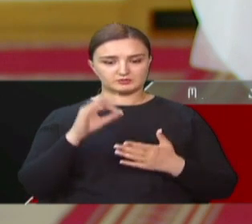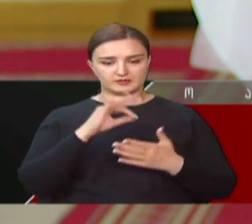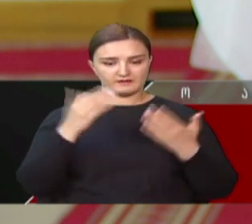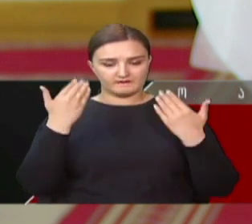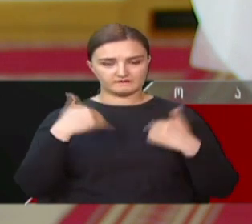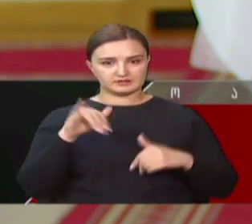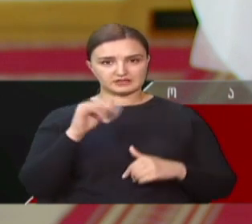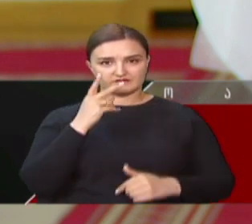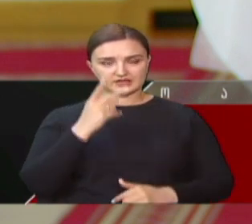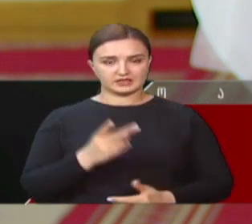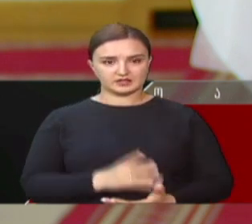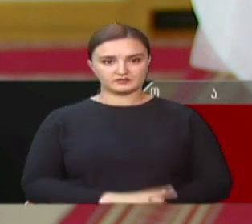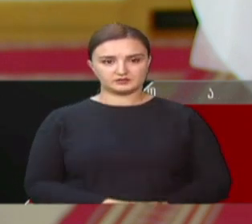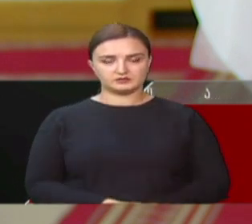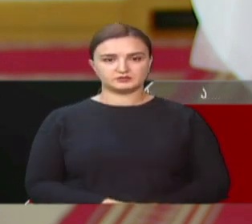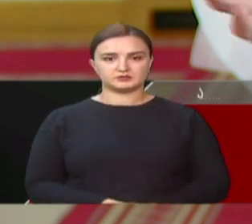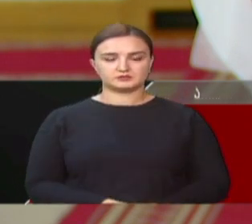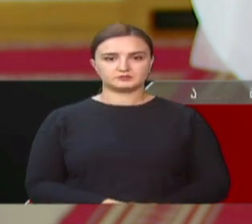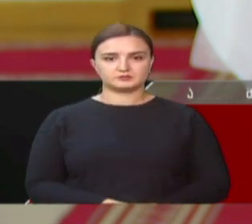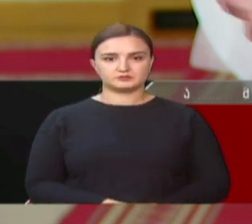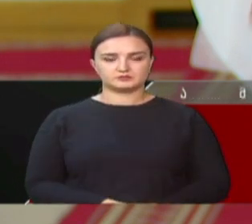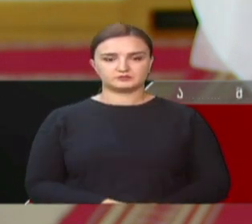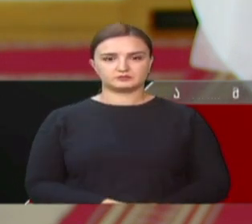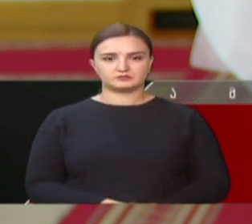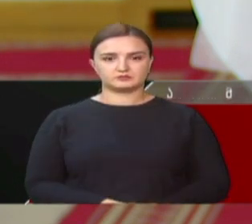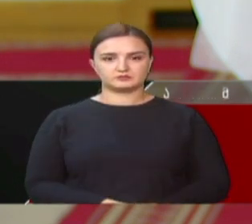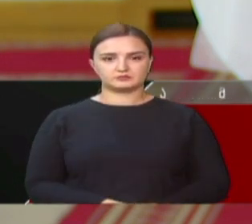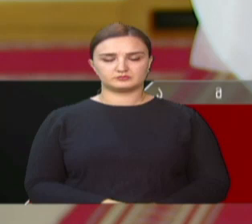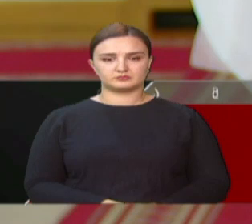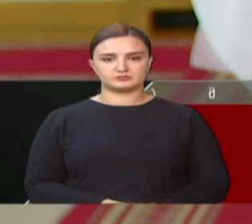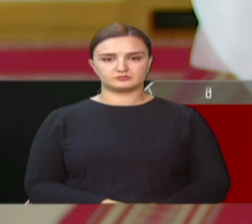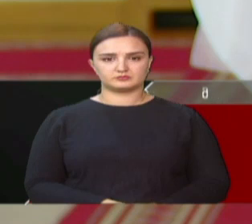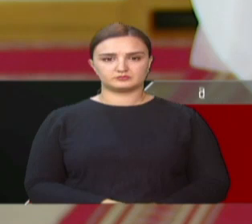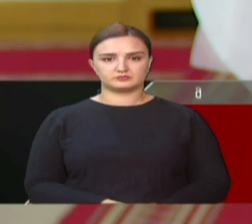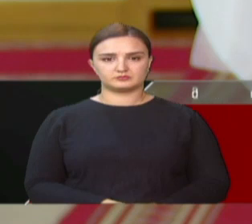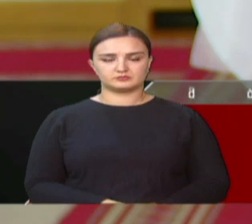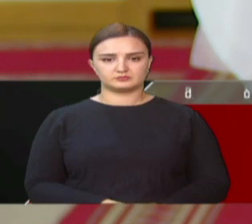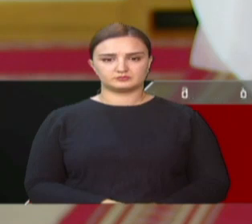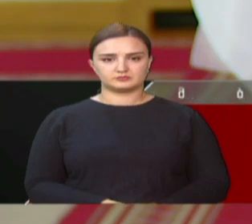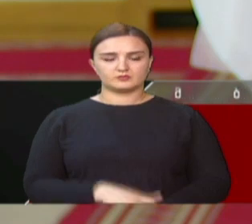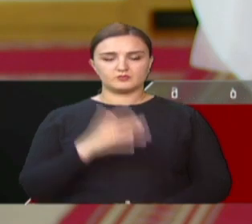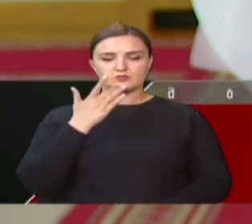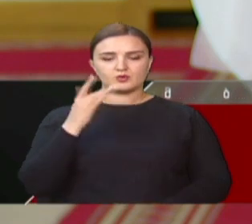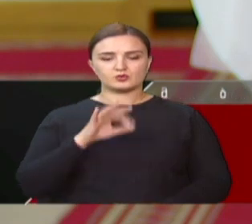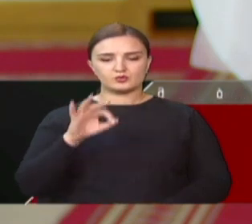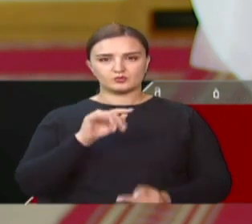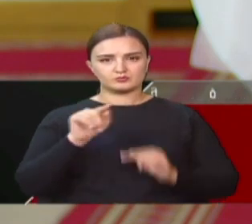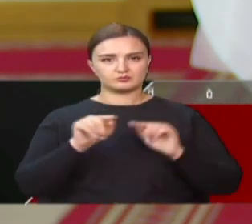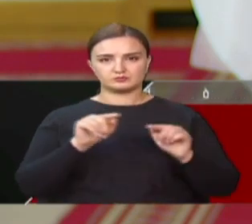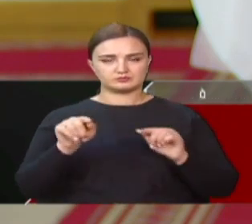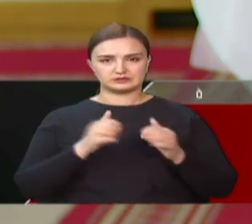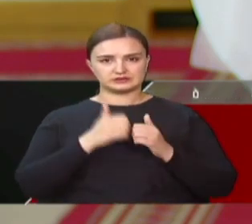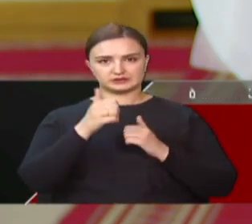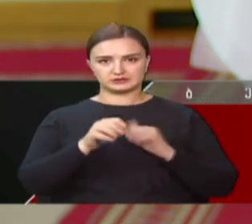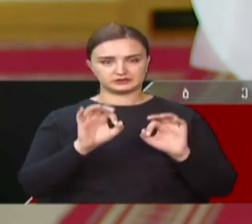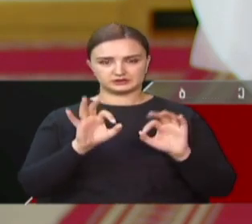ავხედავ, იცით რა, რაღაც პოლიტიკურ კონტურებზე ჯერ ალბათ ცოტა ადრეა საუბარი, მაგრამ გამოჩნდება, რა თქმა უნდა, მე